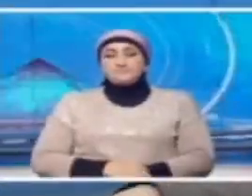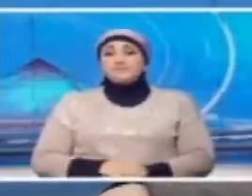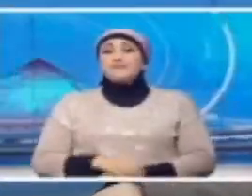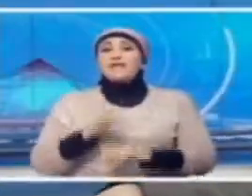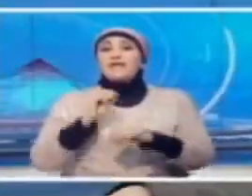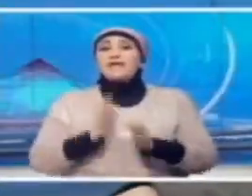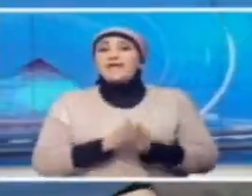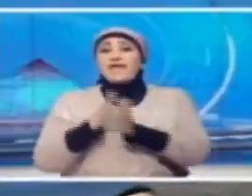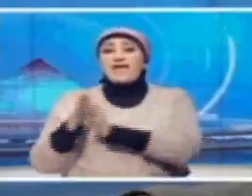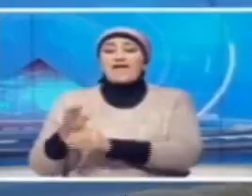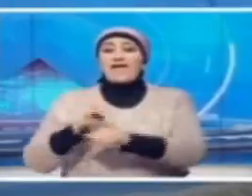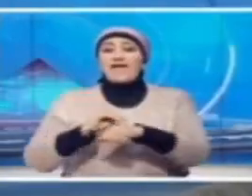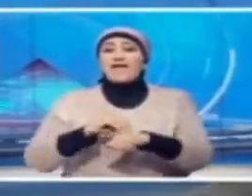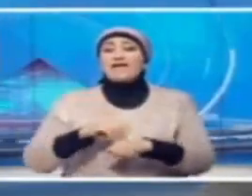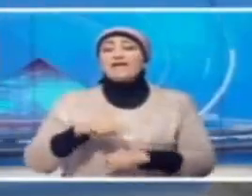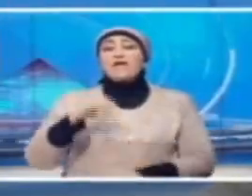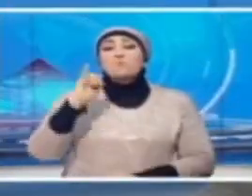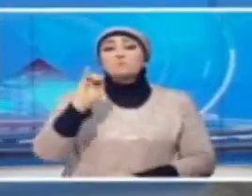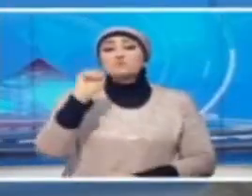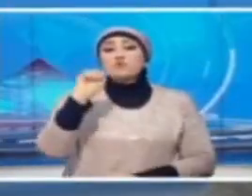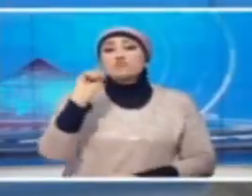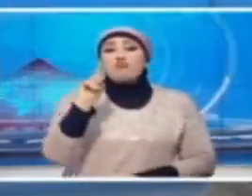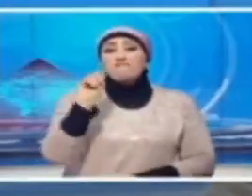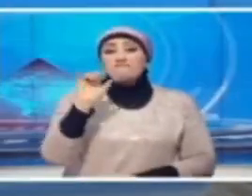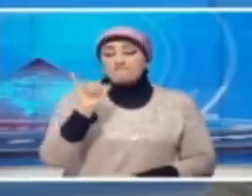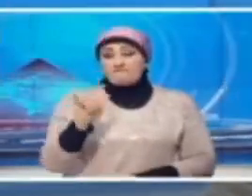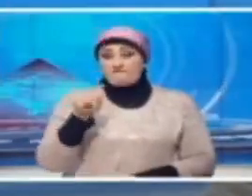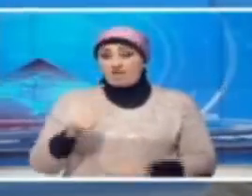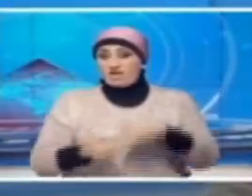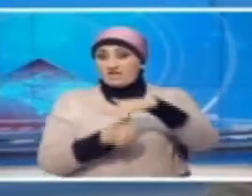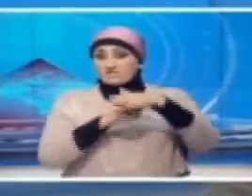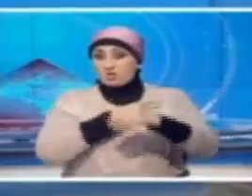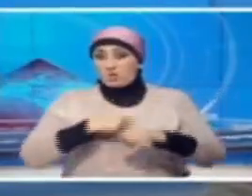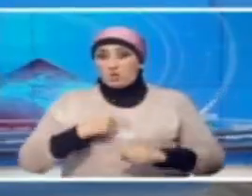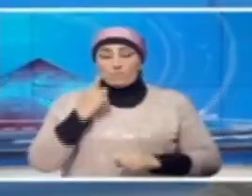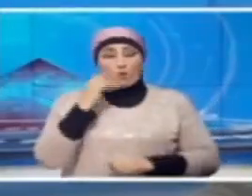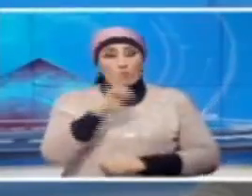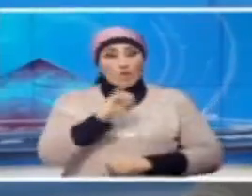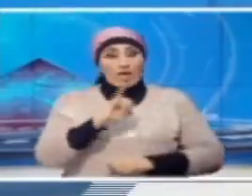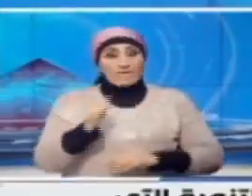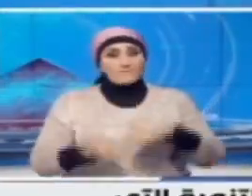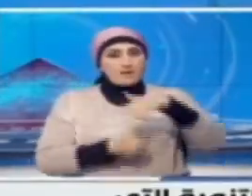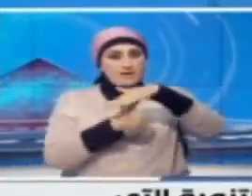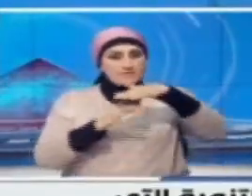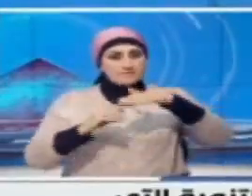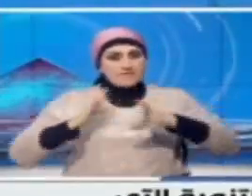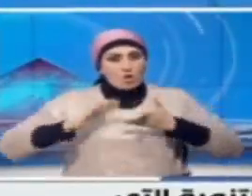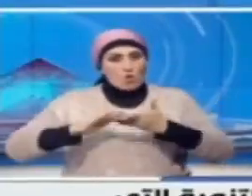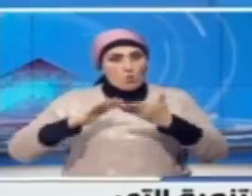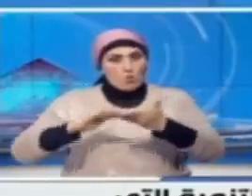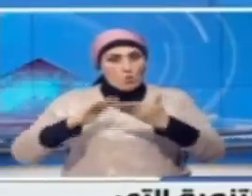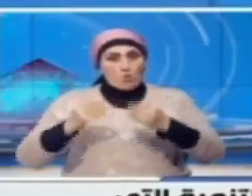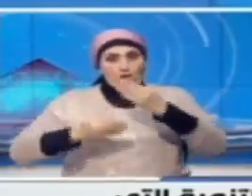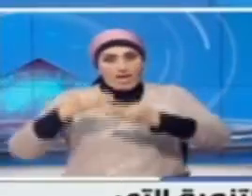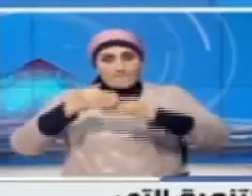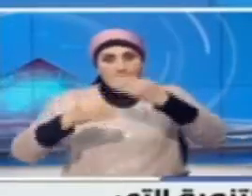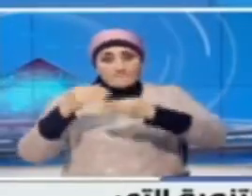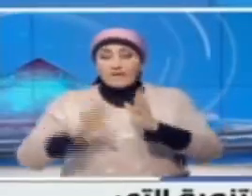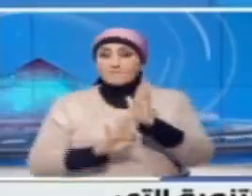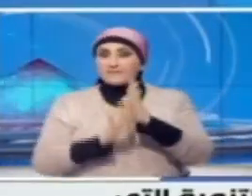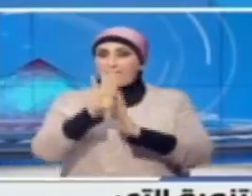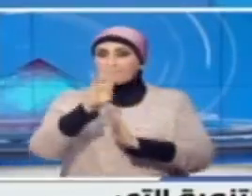أكد الدكتور مصطفى مدبولي رئيس مجلس الوزراء اهتمام القيادة السياسية بمتابعة حركة التشييد